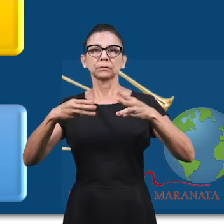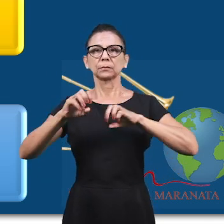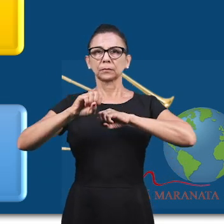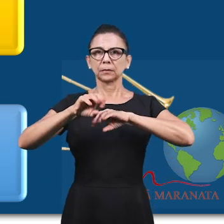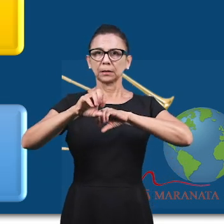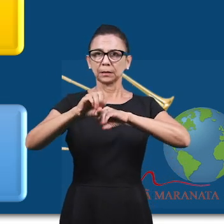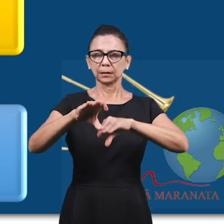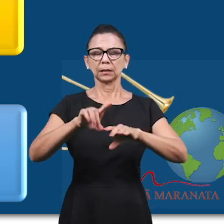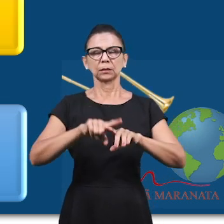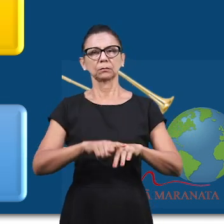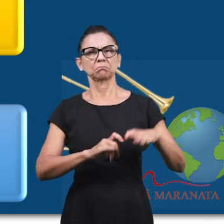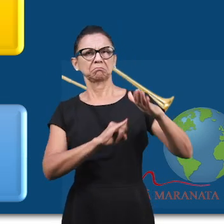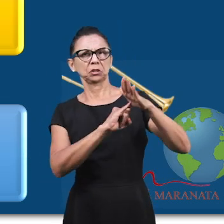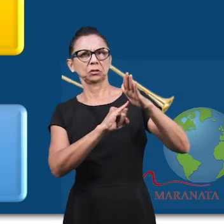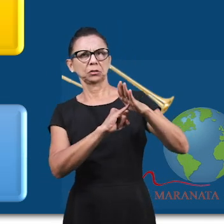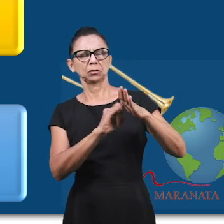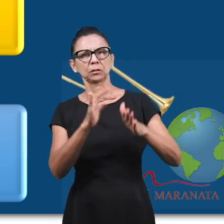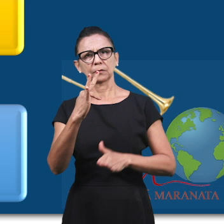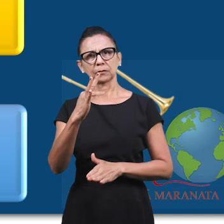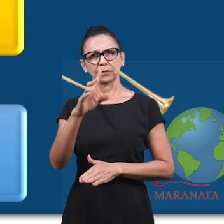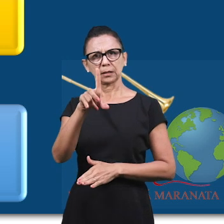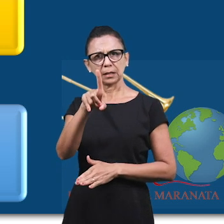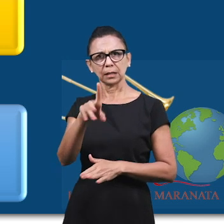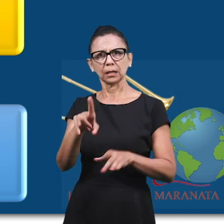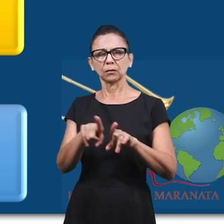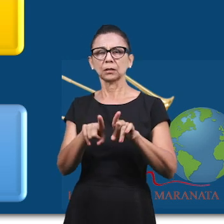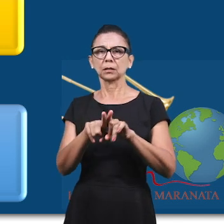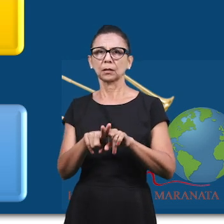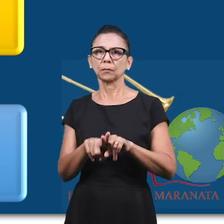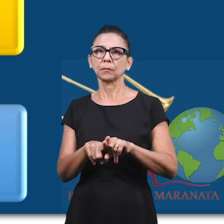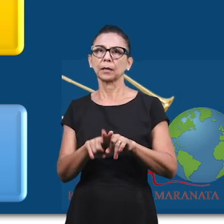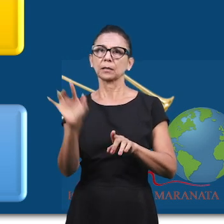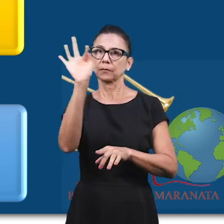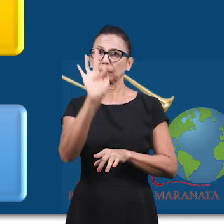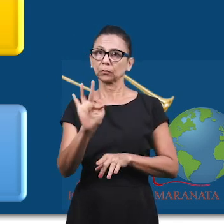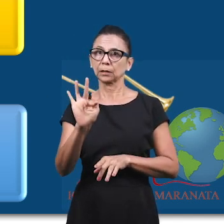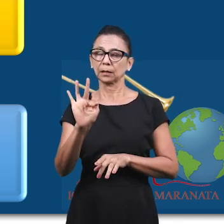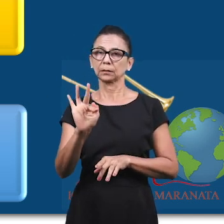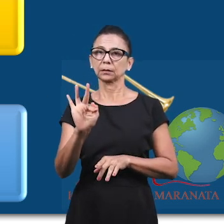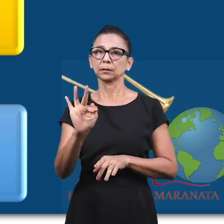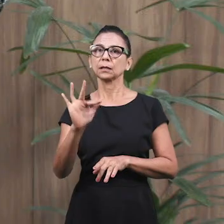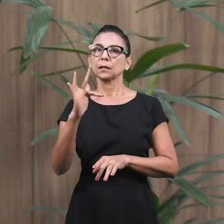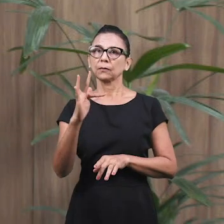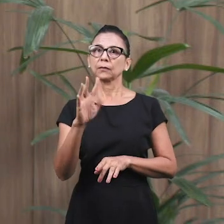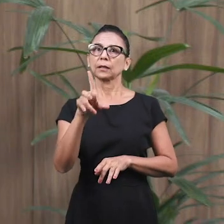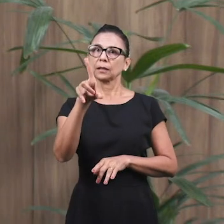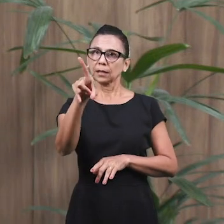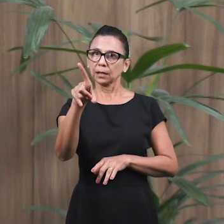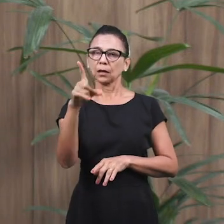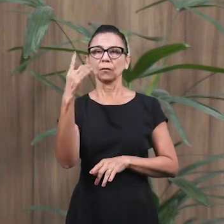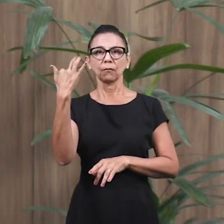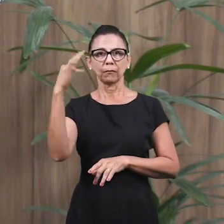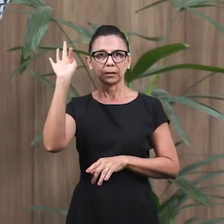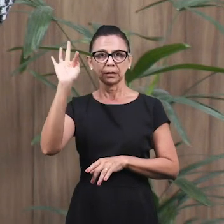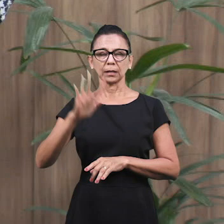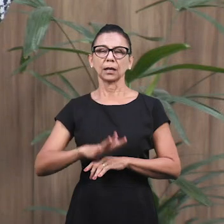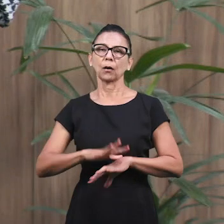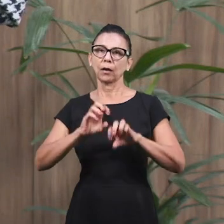создает законы в отношении обучения. И институты,